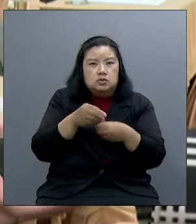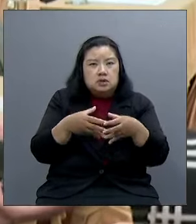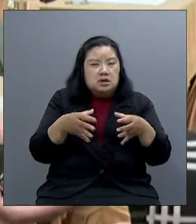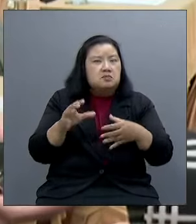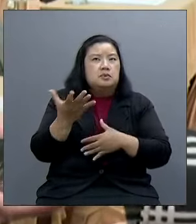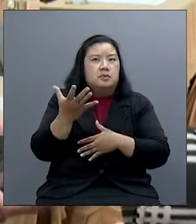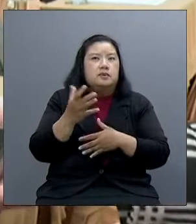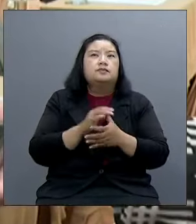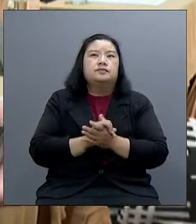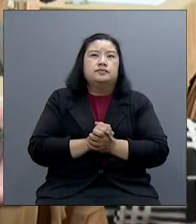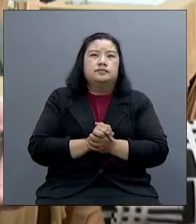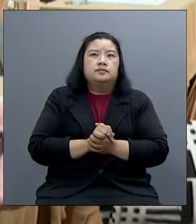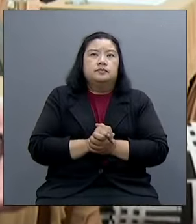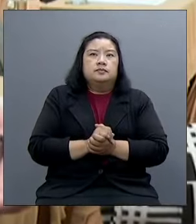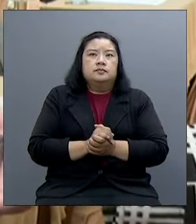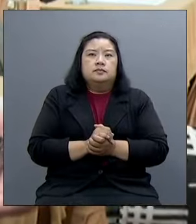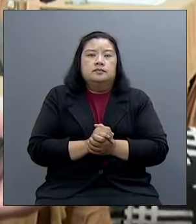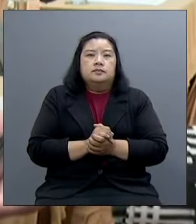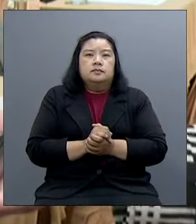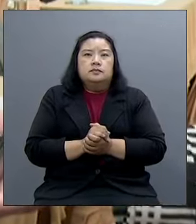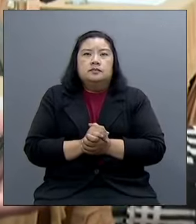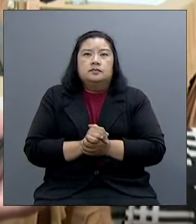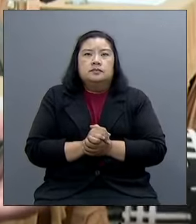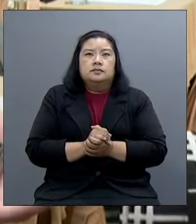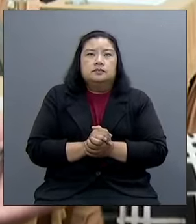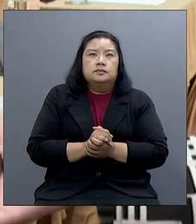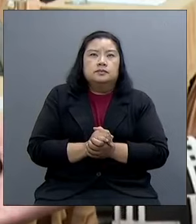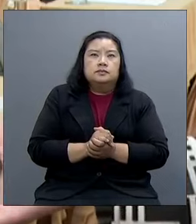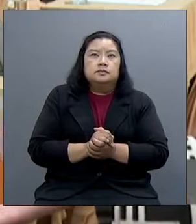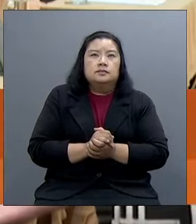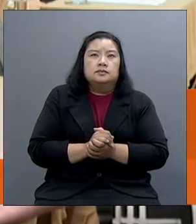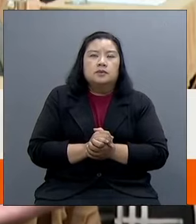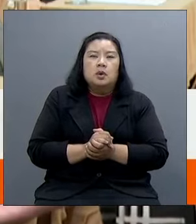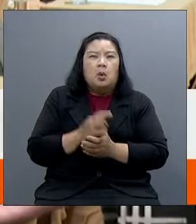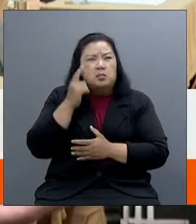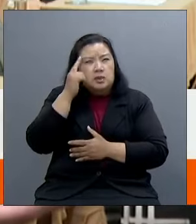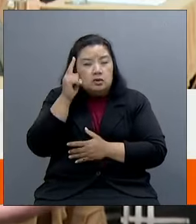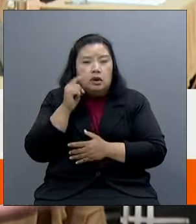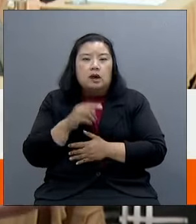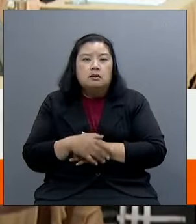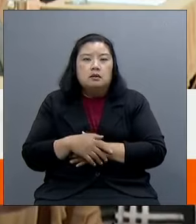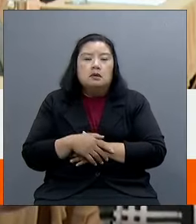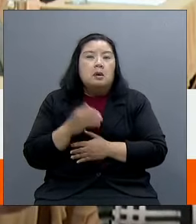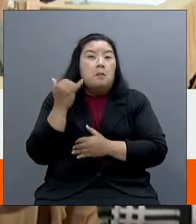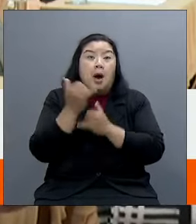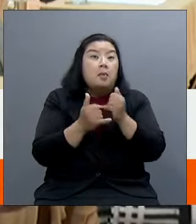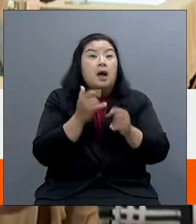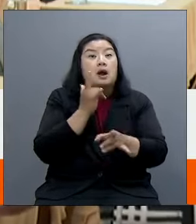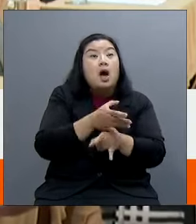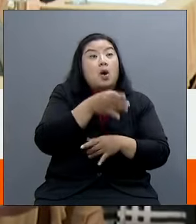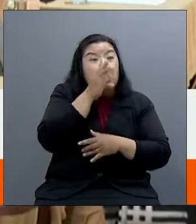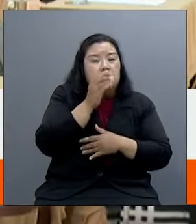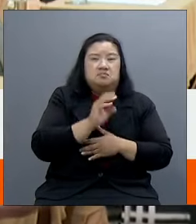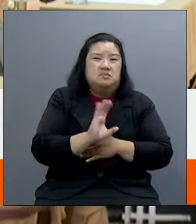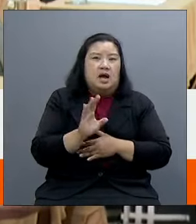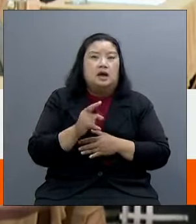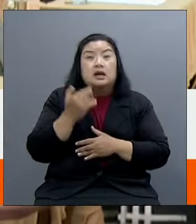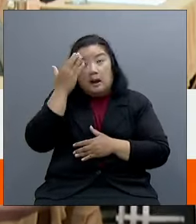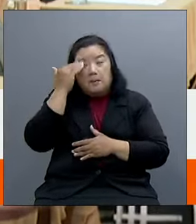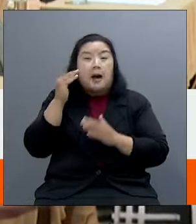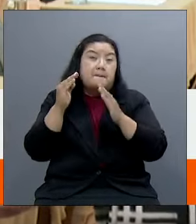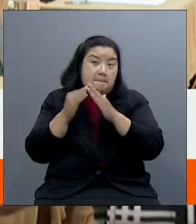ว่านักท่องเที่ยวสมัยใหม่เขามาเพื่อมาดื่มสุราอยู่บ้านเขาก็ดื่มสุราได้ สุราเป็น